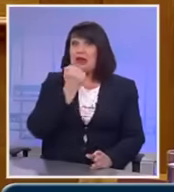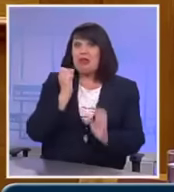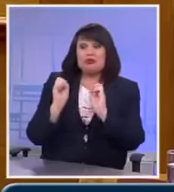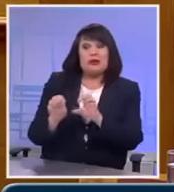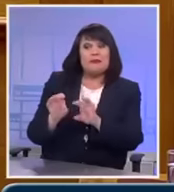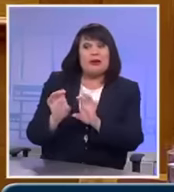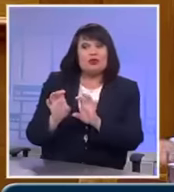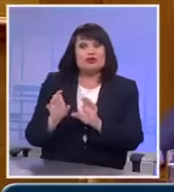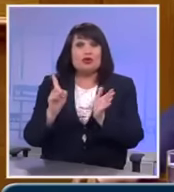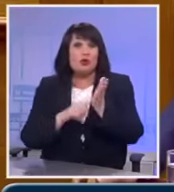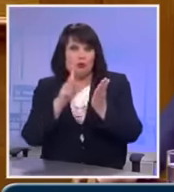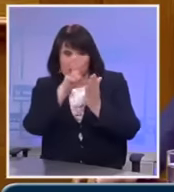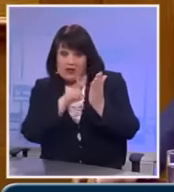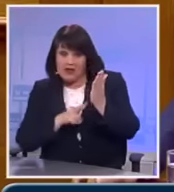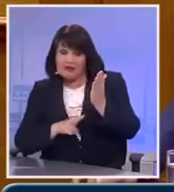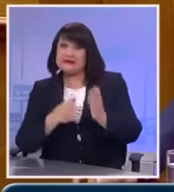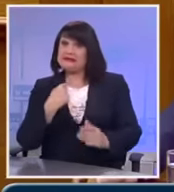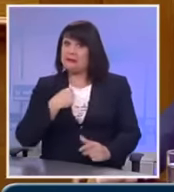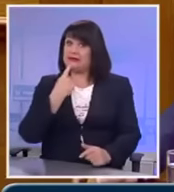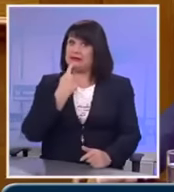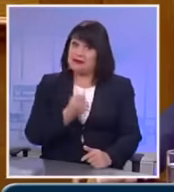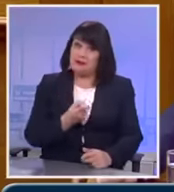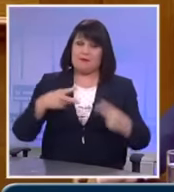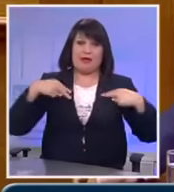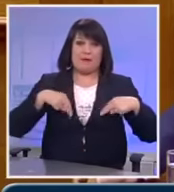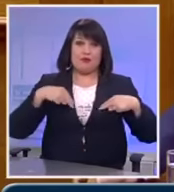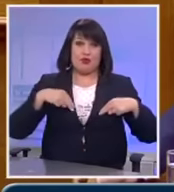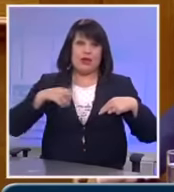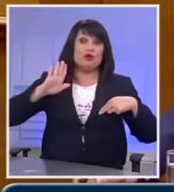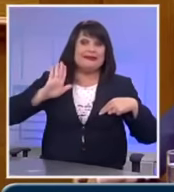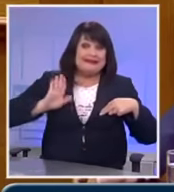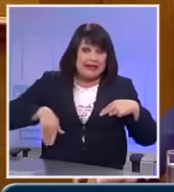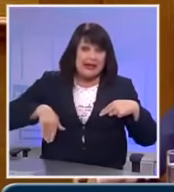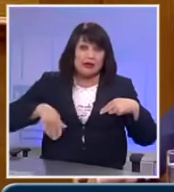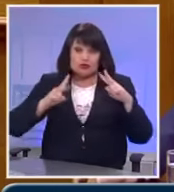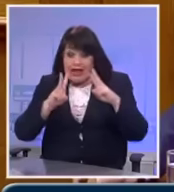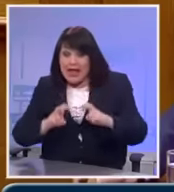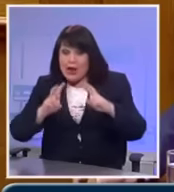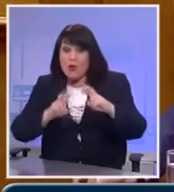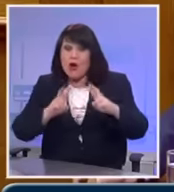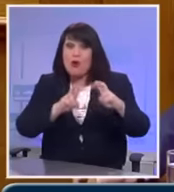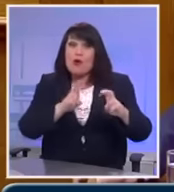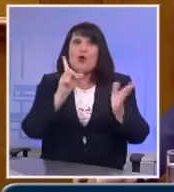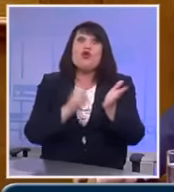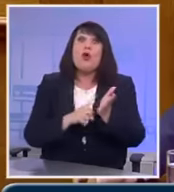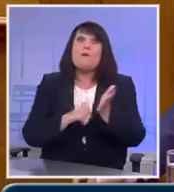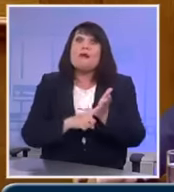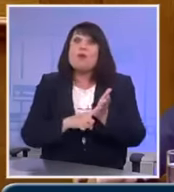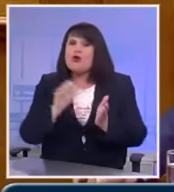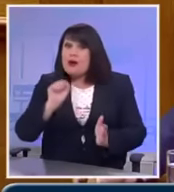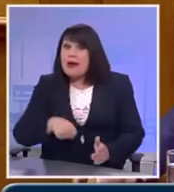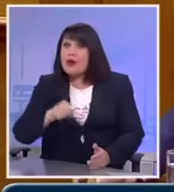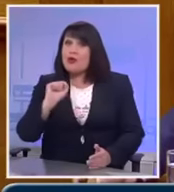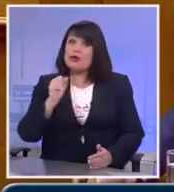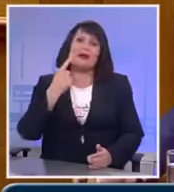νόμο εμείς λέμε απλώς ότι το υπουργείο στο τέλος θα κάνει έλεγχο νομιμότητας για να δει